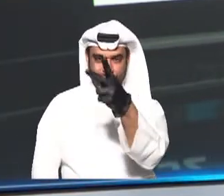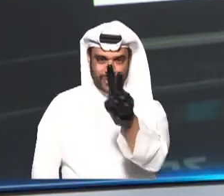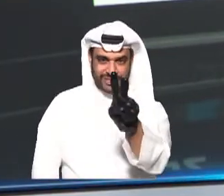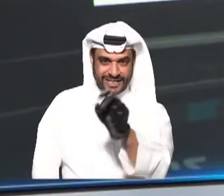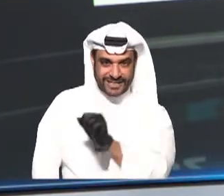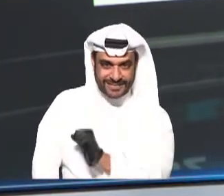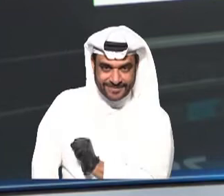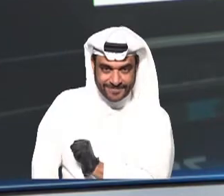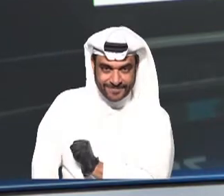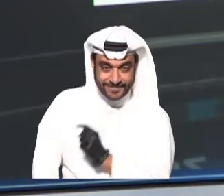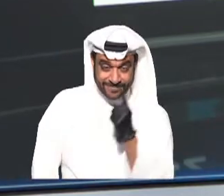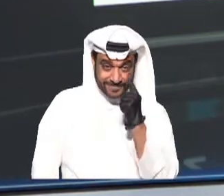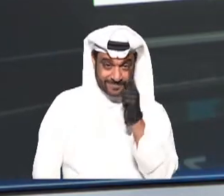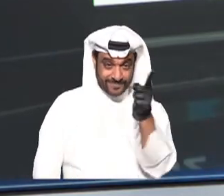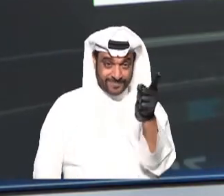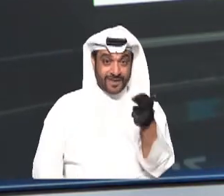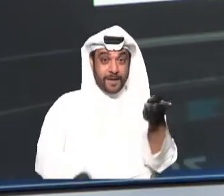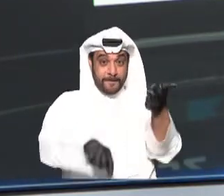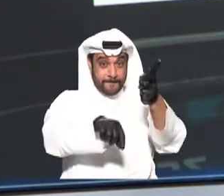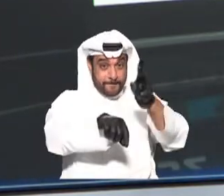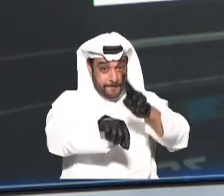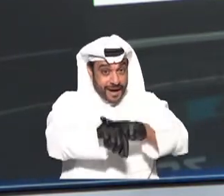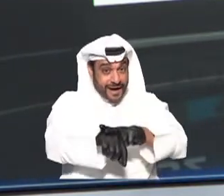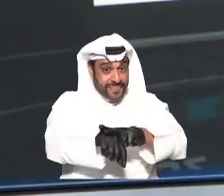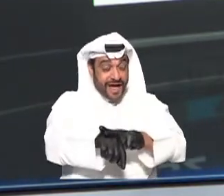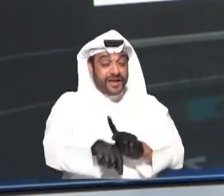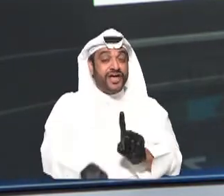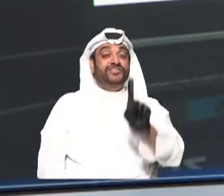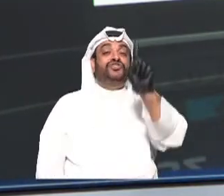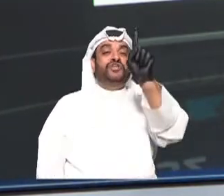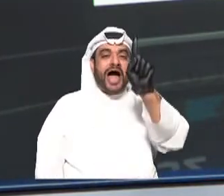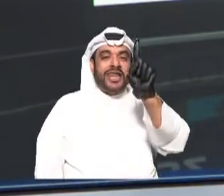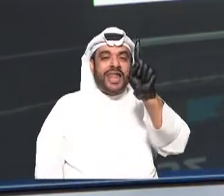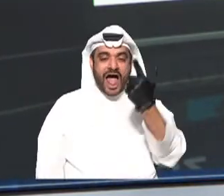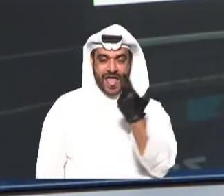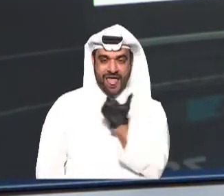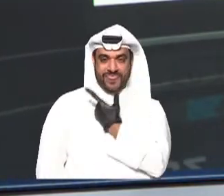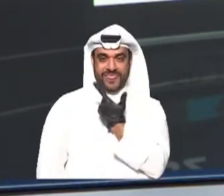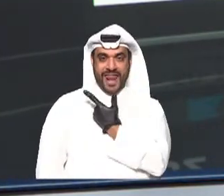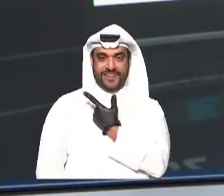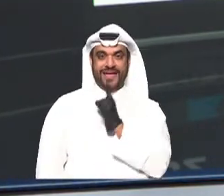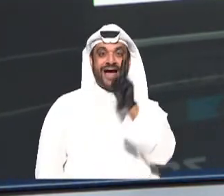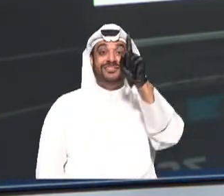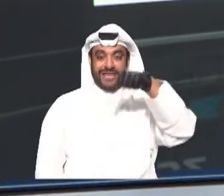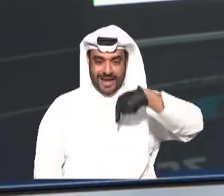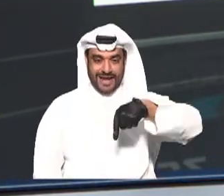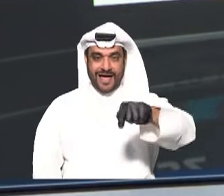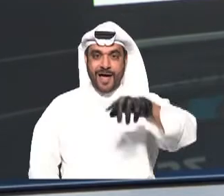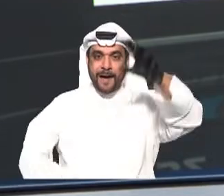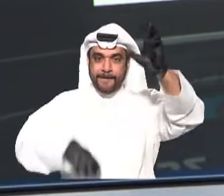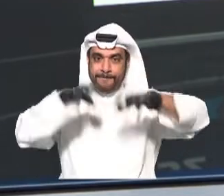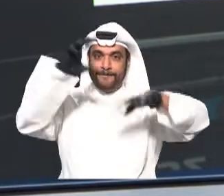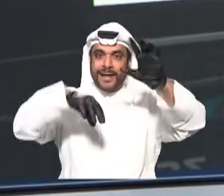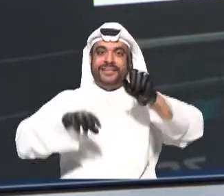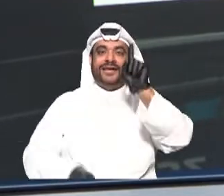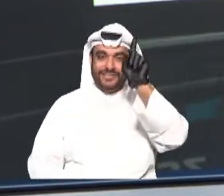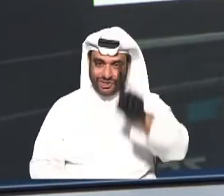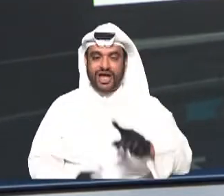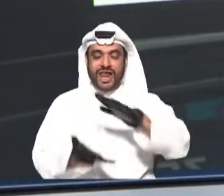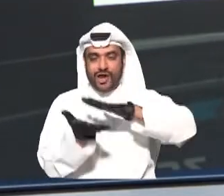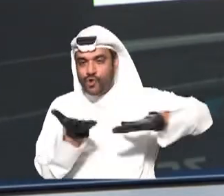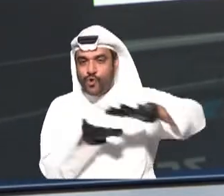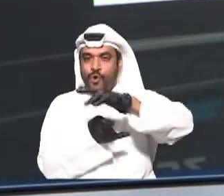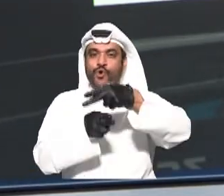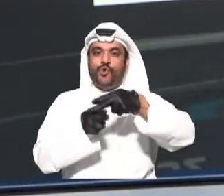كيلومتر في الساعة. عودة لفرص الأمطار إن شاء الله يوم الثلاثاء قد تكون رعدية أحيانا، وأيضا نشاط في الرياح الجنوبية الشرقية